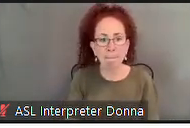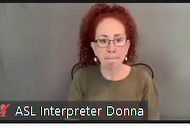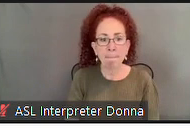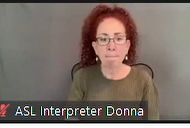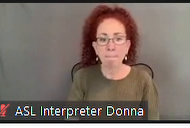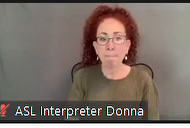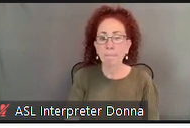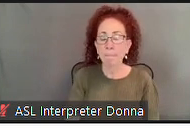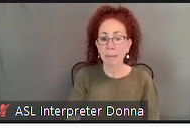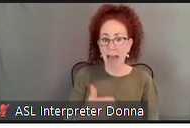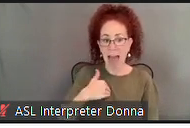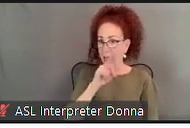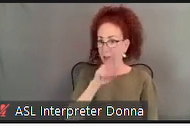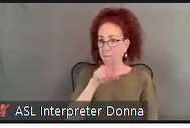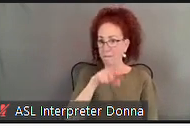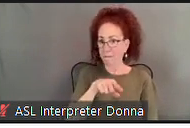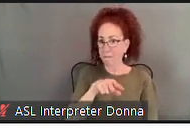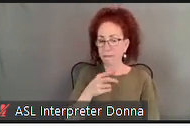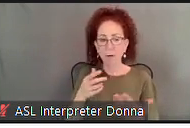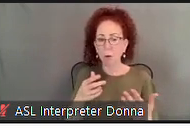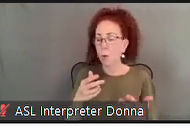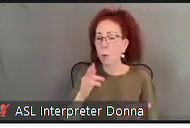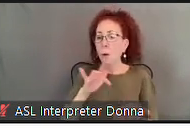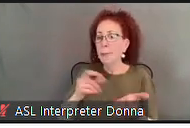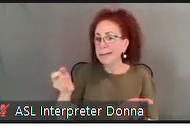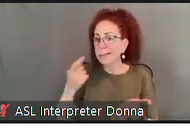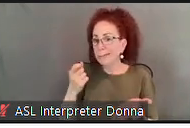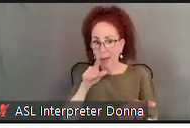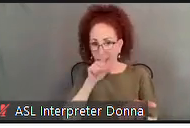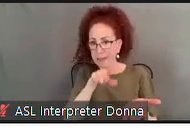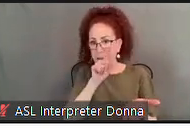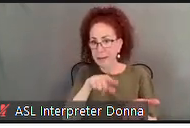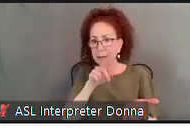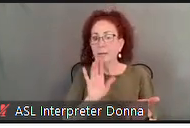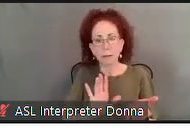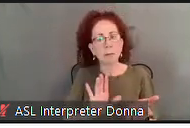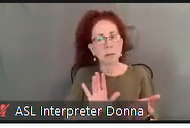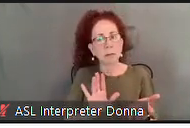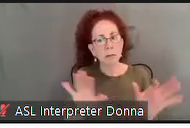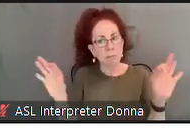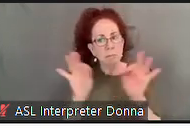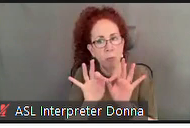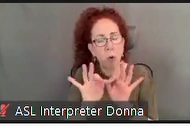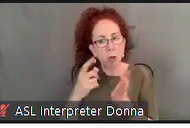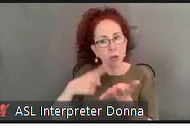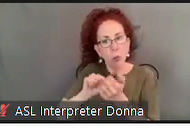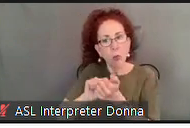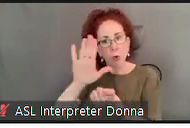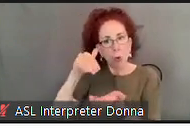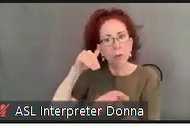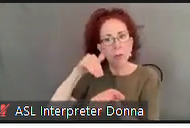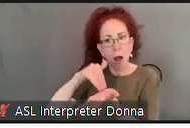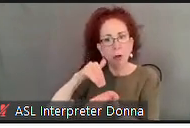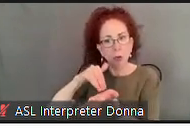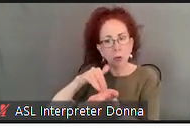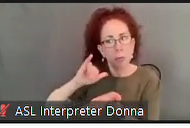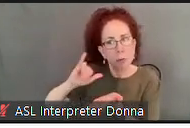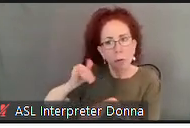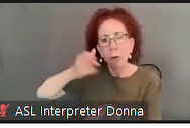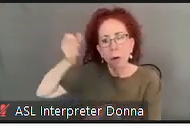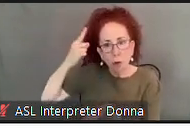所以说，因为这些有些药，还有包括是有些药，比如说贝塔阻剂，还有利尿